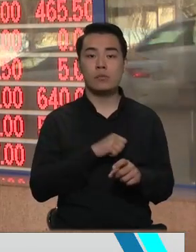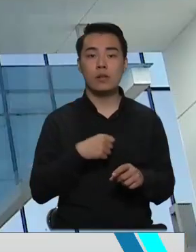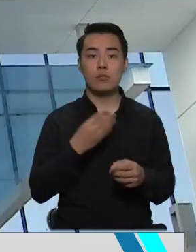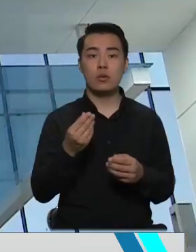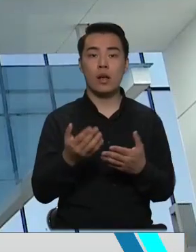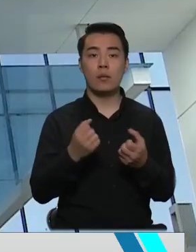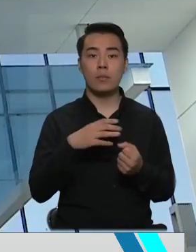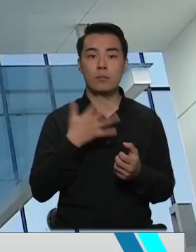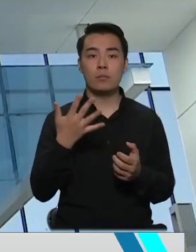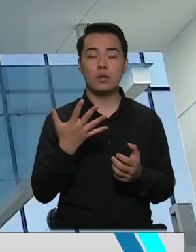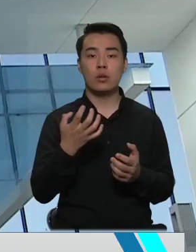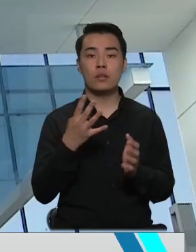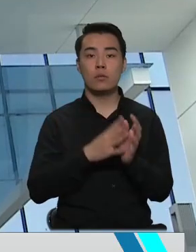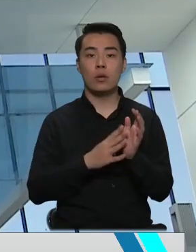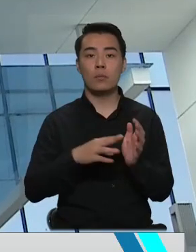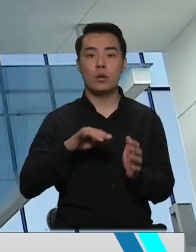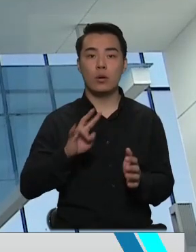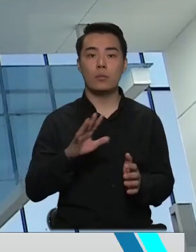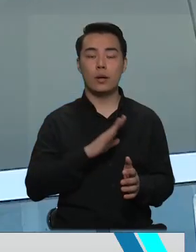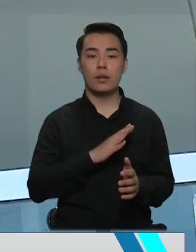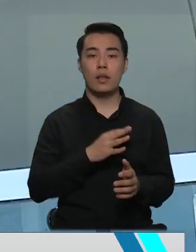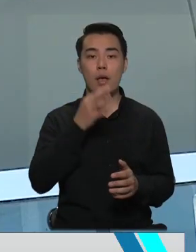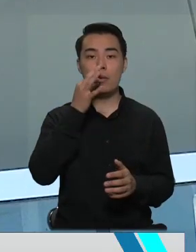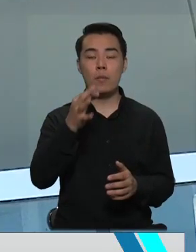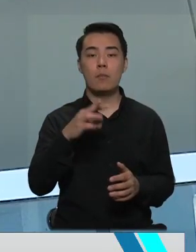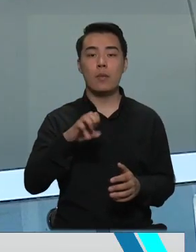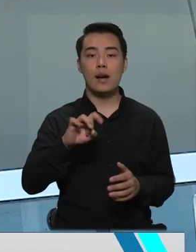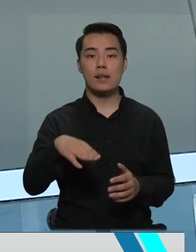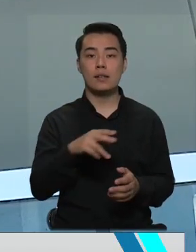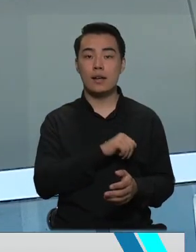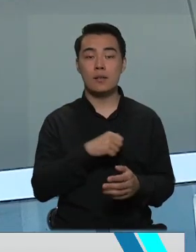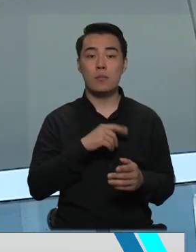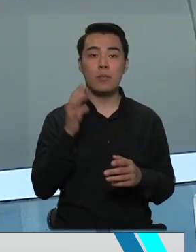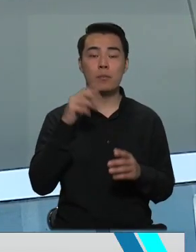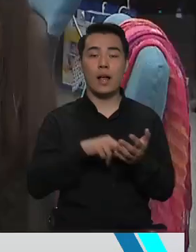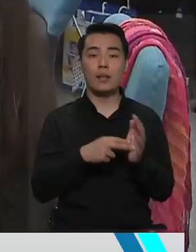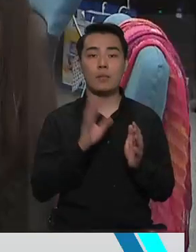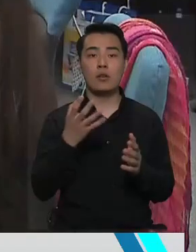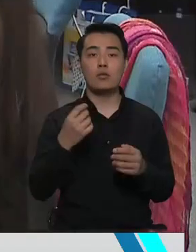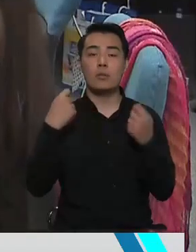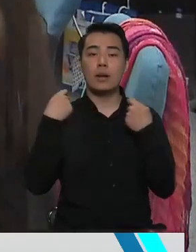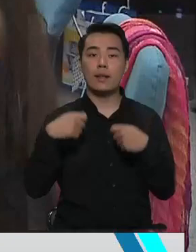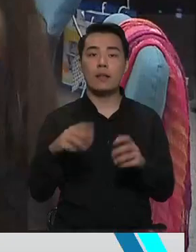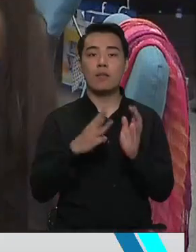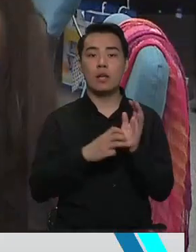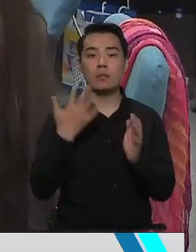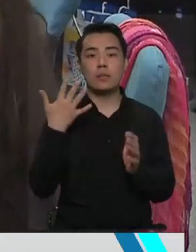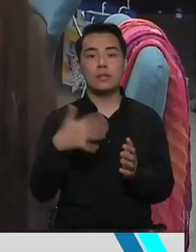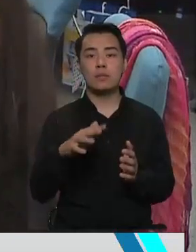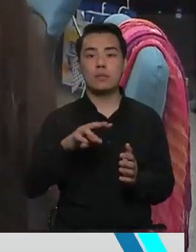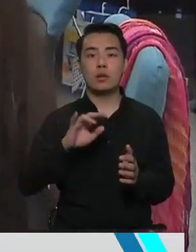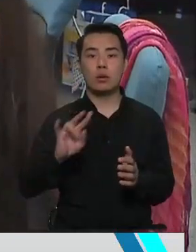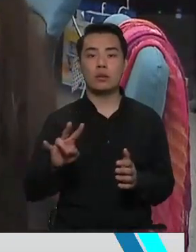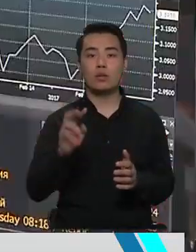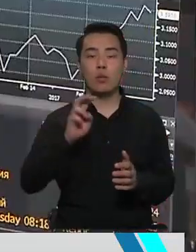поступило 590 миллионов отмечу в марте для этих целей планирует продать еще около от